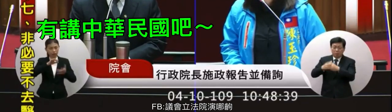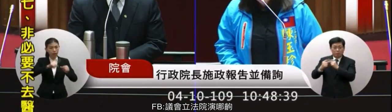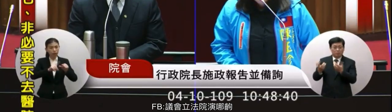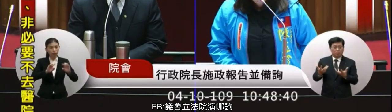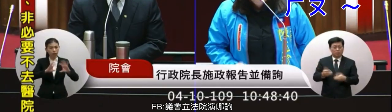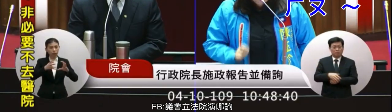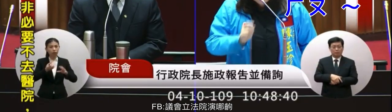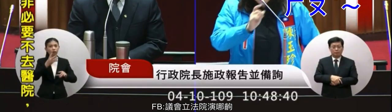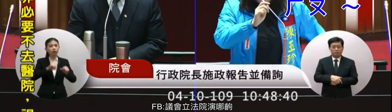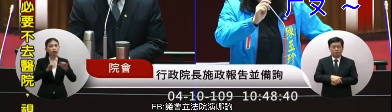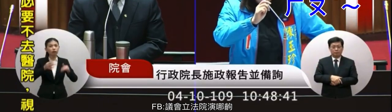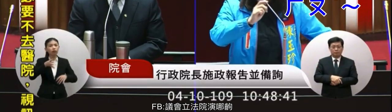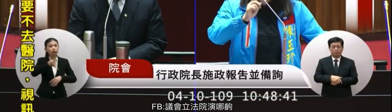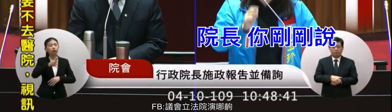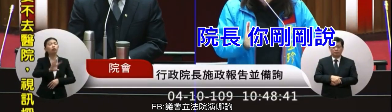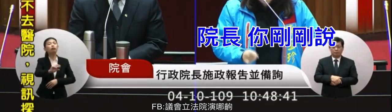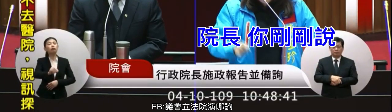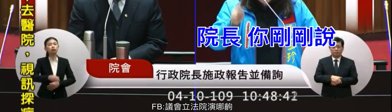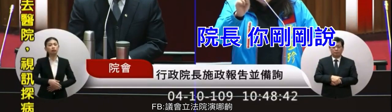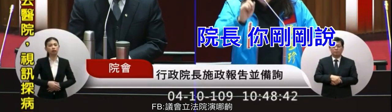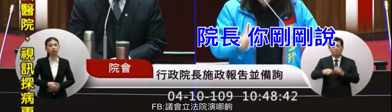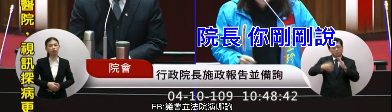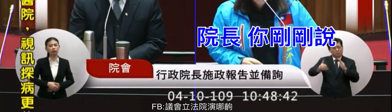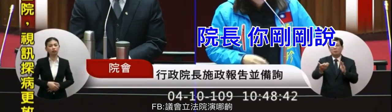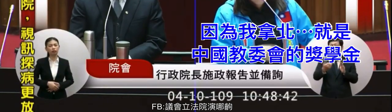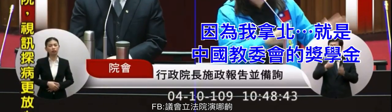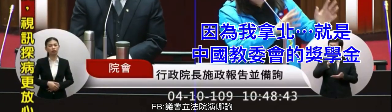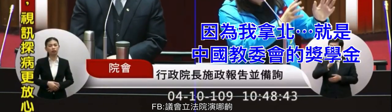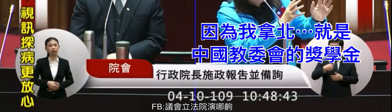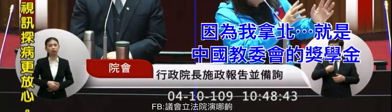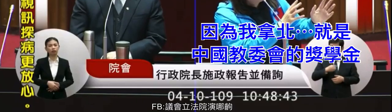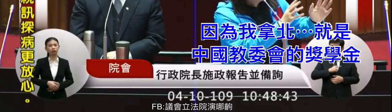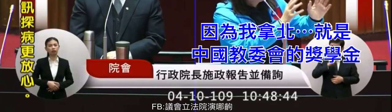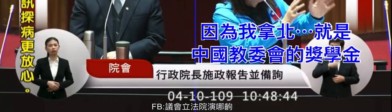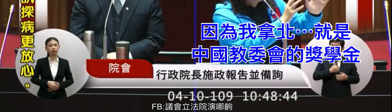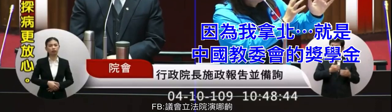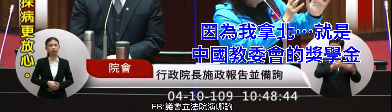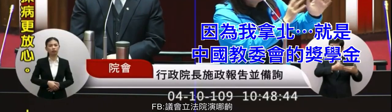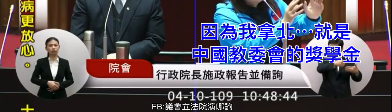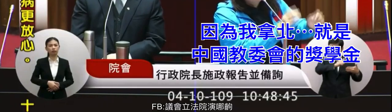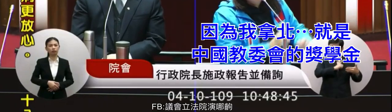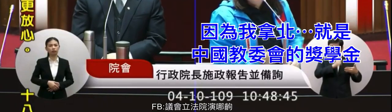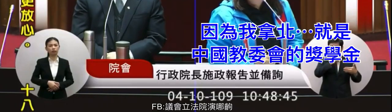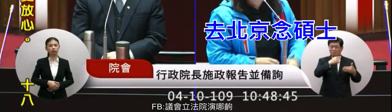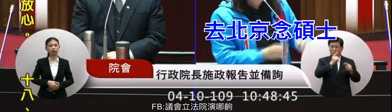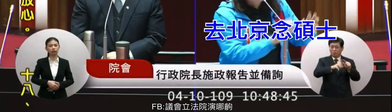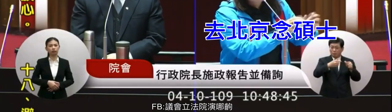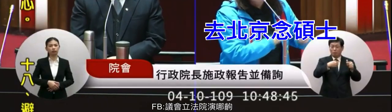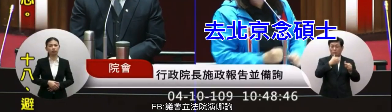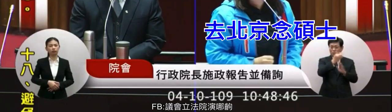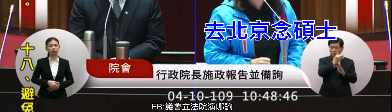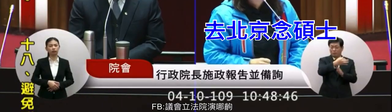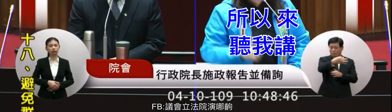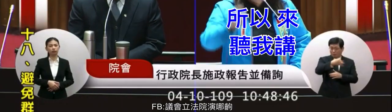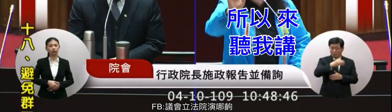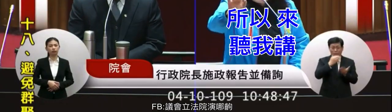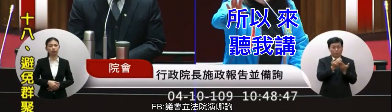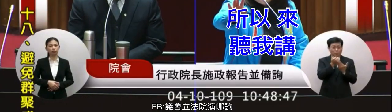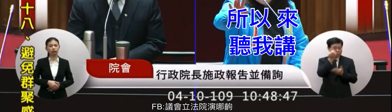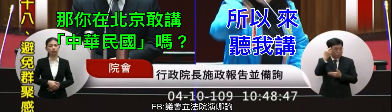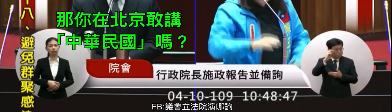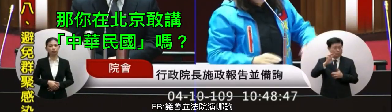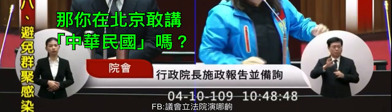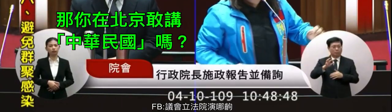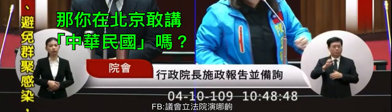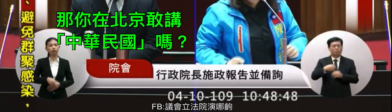吧？ 啊、哦，院长，你刚刚说，因为我拿北就是中国教会的奖学金去北京念硕士，所以